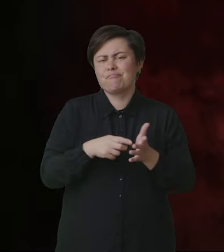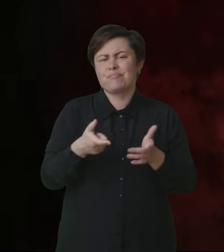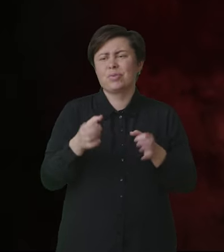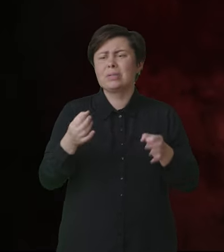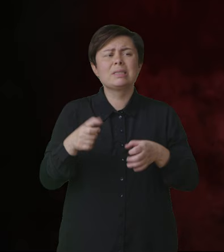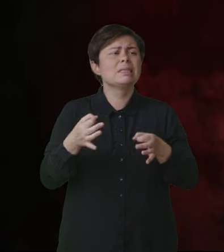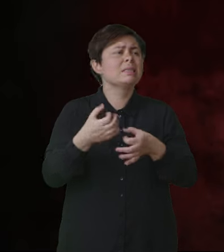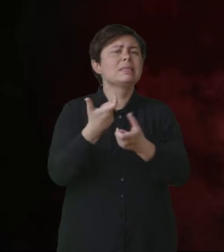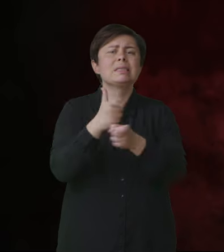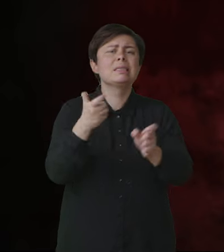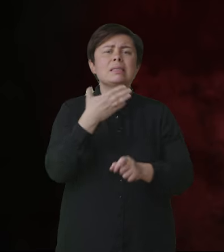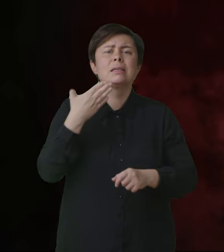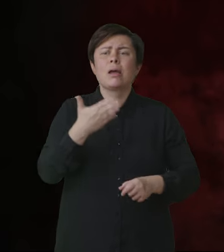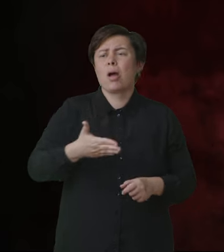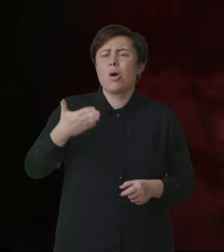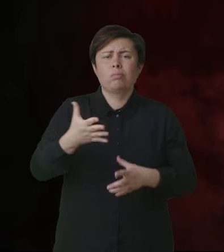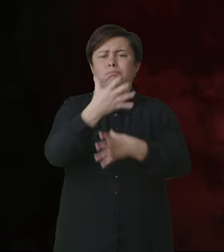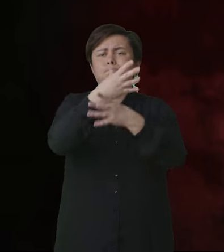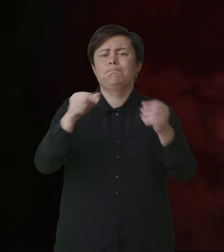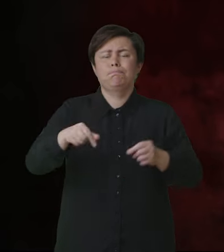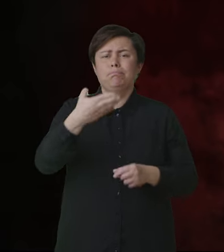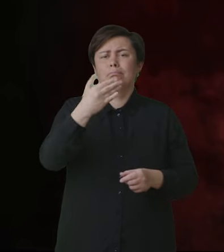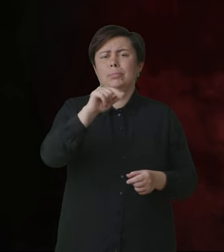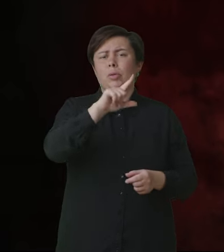dzisiaj. Kolej nam zginęła w Miłkowicach.